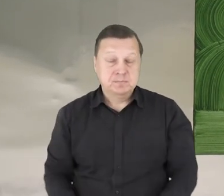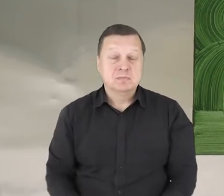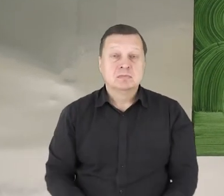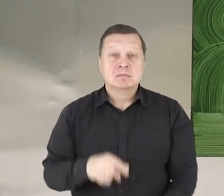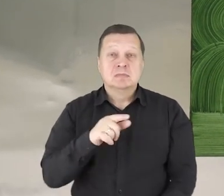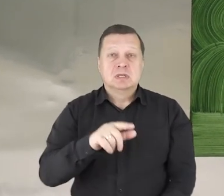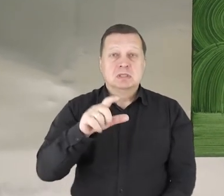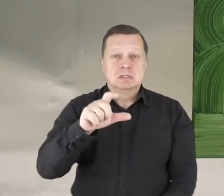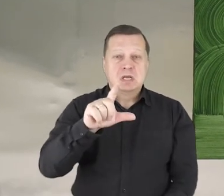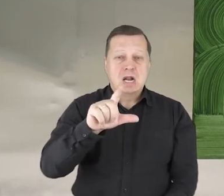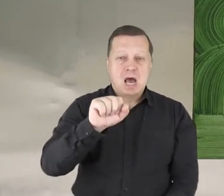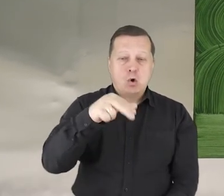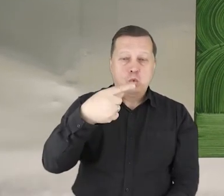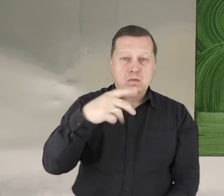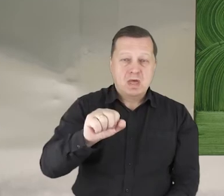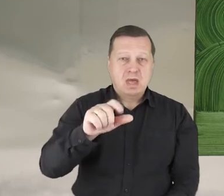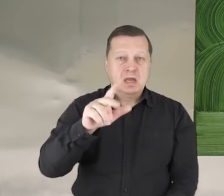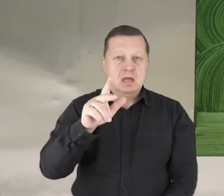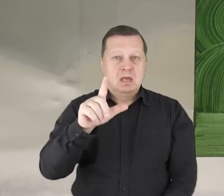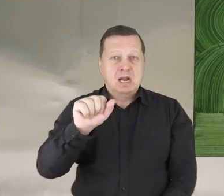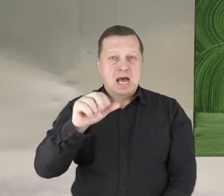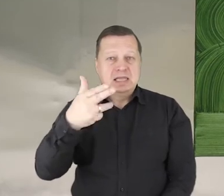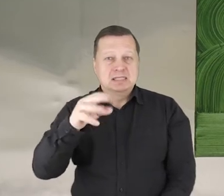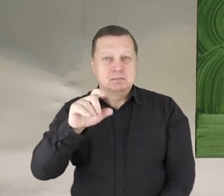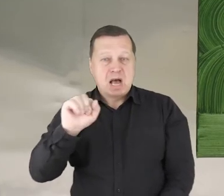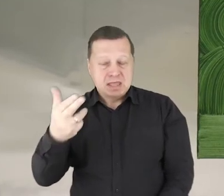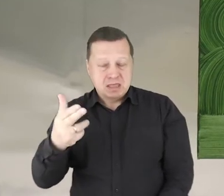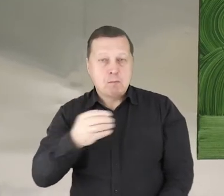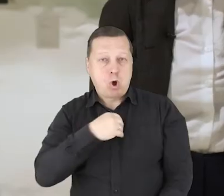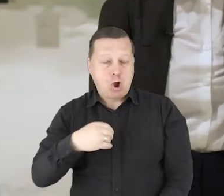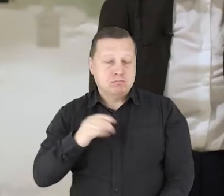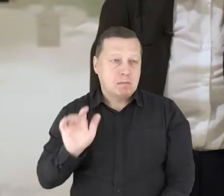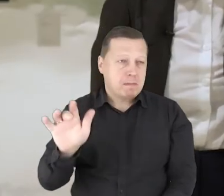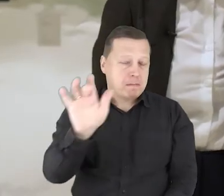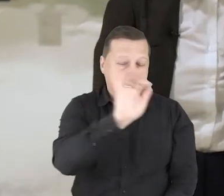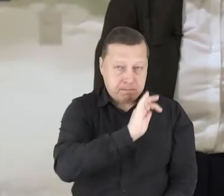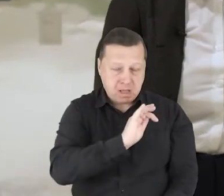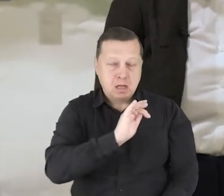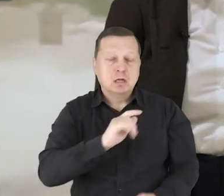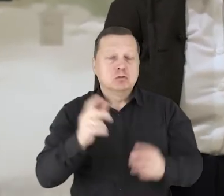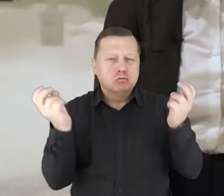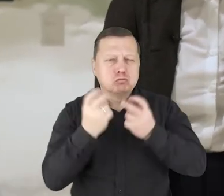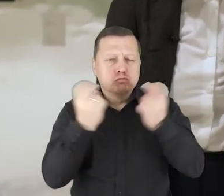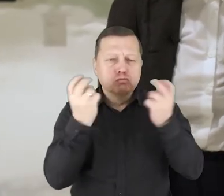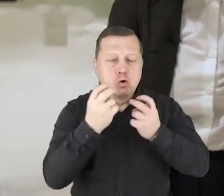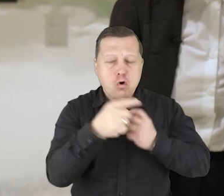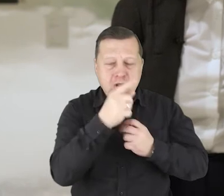którym Claude Lanzmann podróżuje po Polsce i szuka śladów, szuka